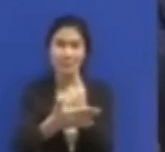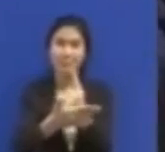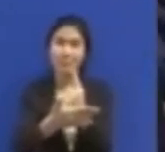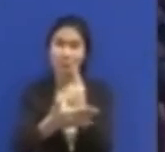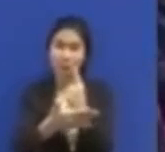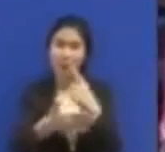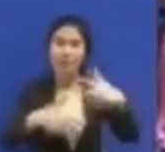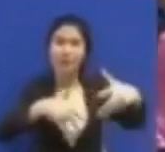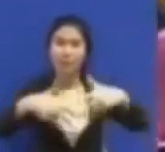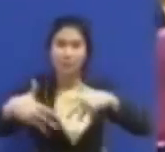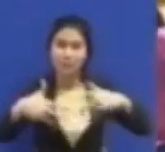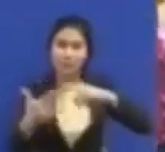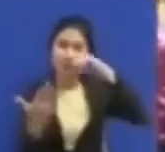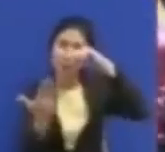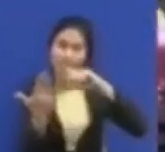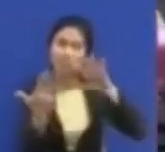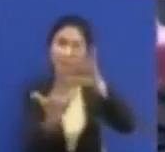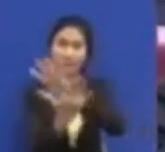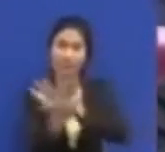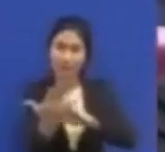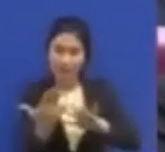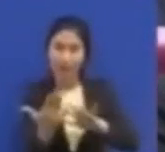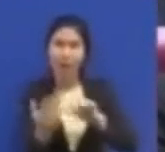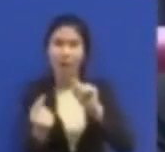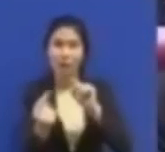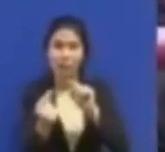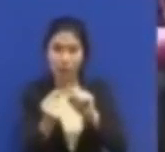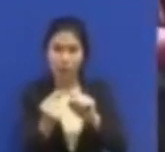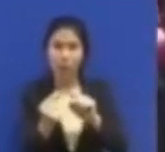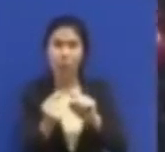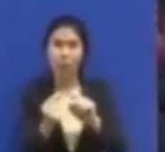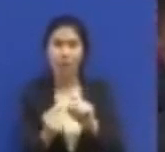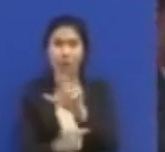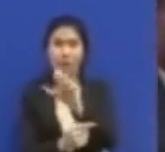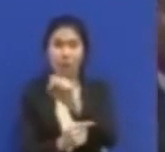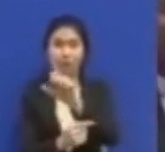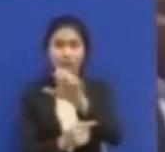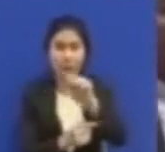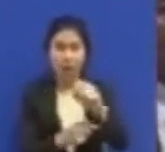นชาวไทยทั้งระบบบัญชีรายชื่อและเ